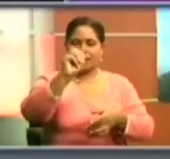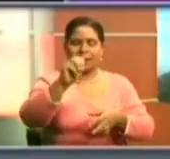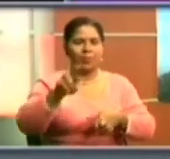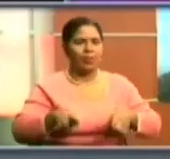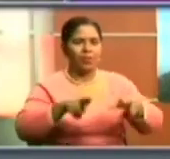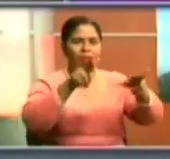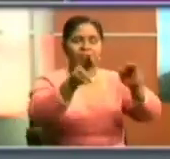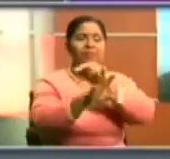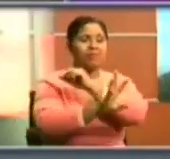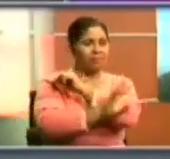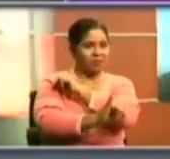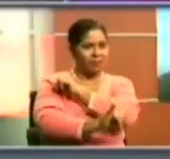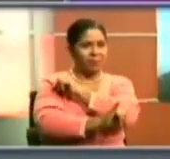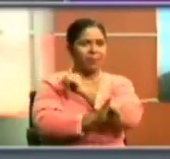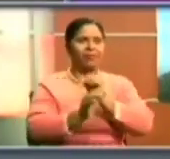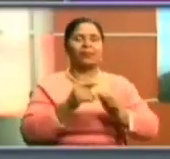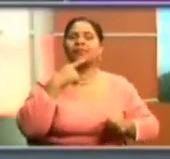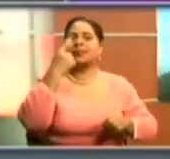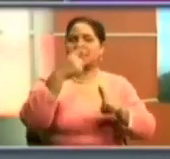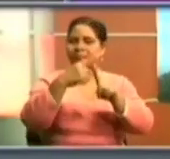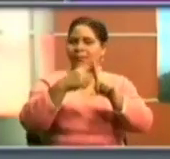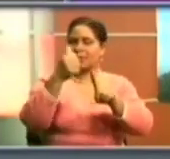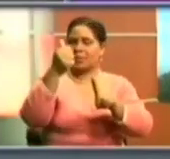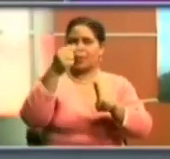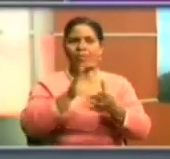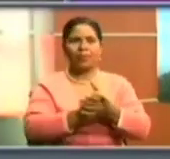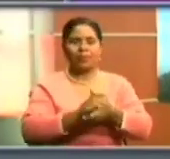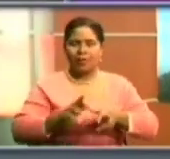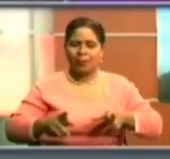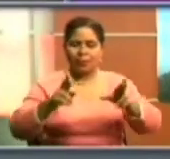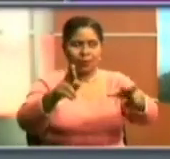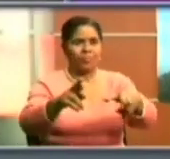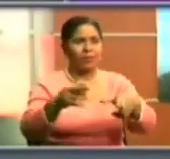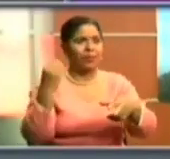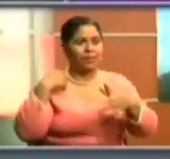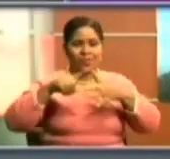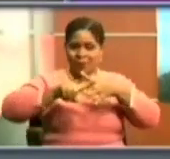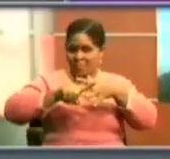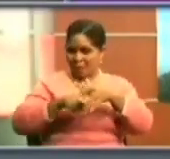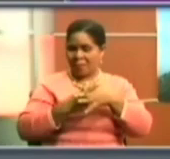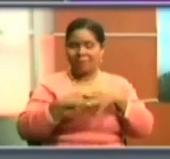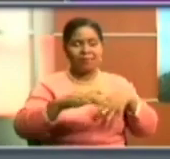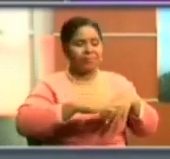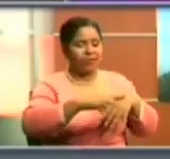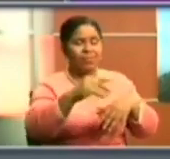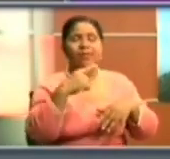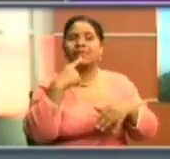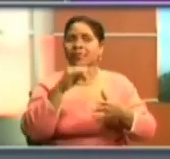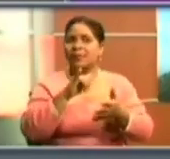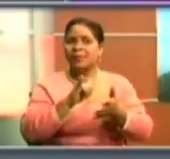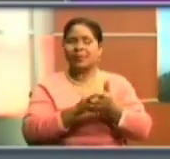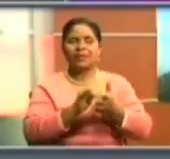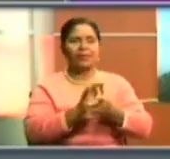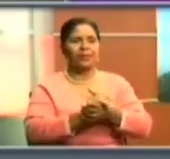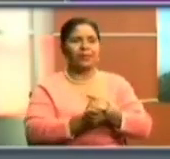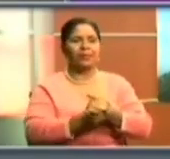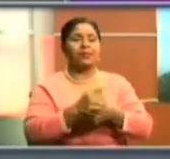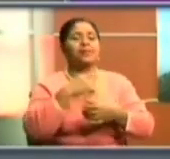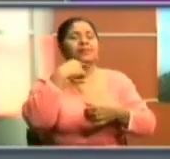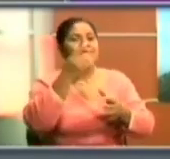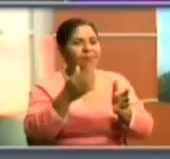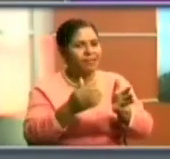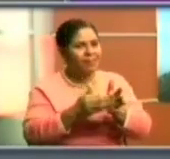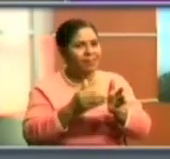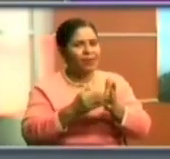sud pour le peuple. Dans 10 mois, la route Kafoujoff a commencé, il y a 2 km qui sont asphaltés là-dedans. Ou c'est moi dit, je te dis dans la fête